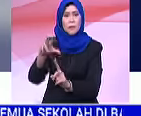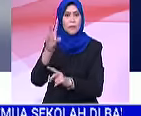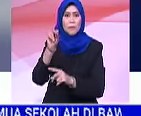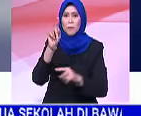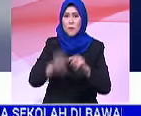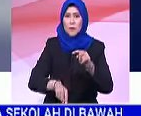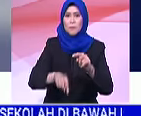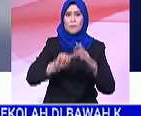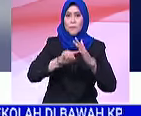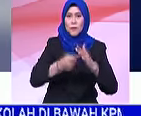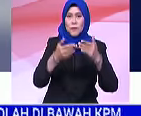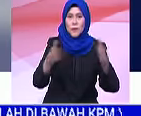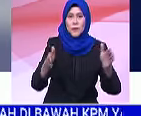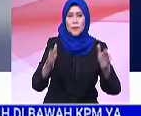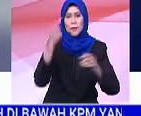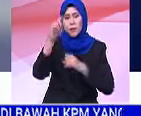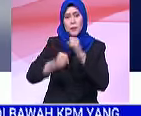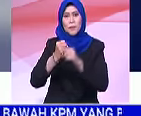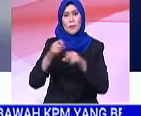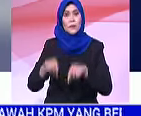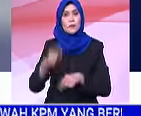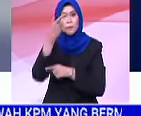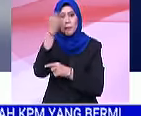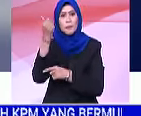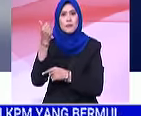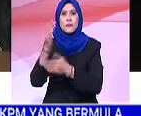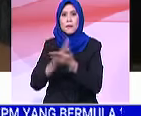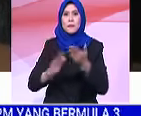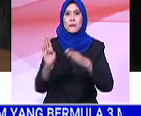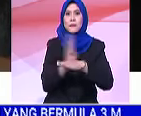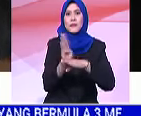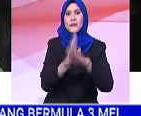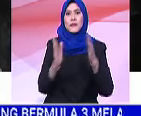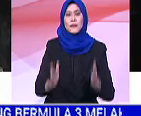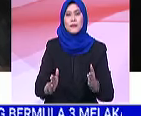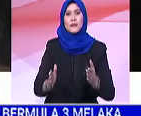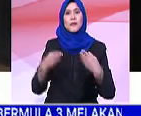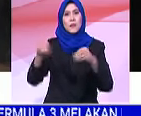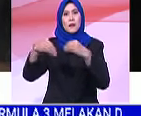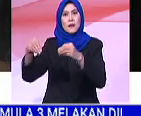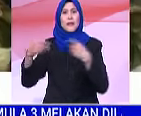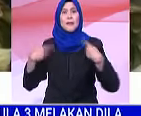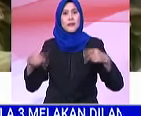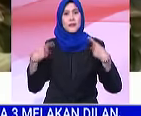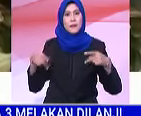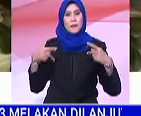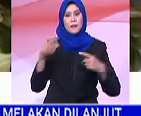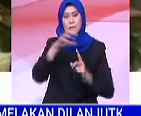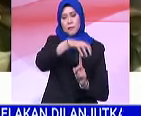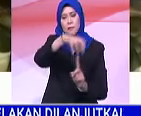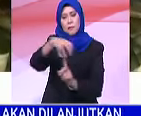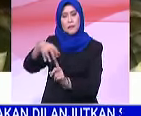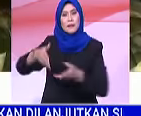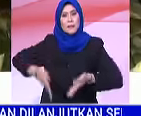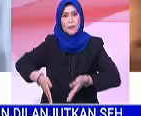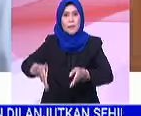dibenarkan beroperasi tahun ini kerana masih terdapat segelintir peniaga yang menjalankan perniagaan di kedai maupun gerai di